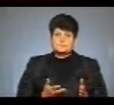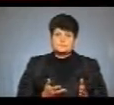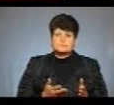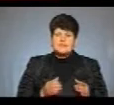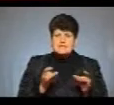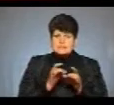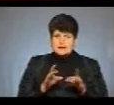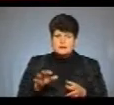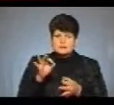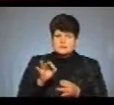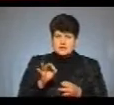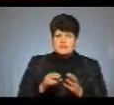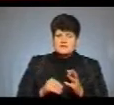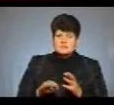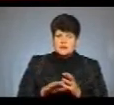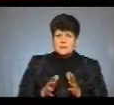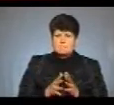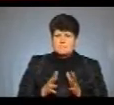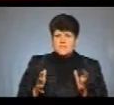Снаряди, які пролежали в землі більше